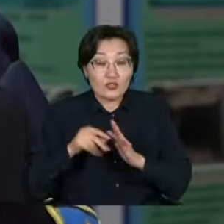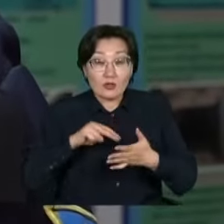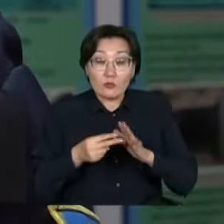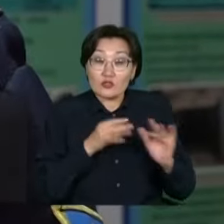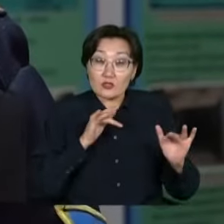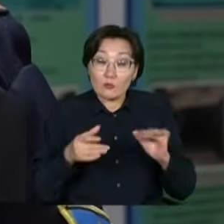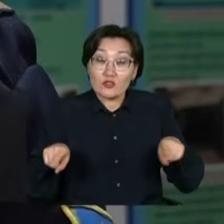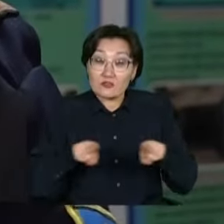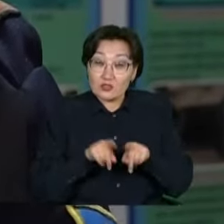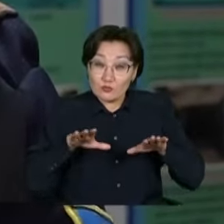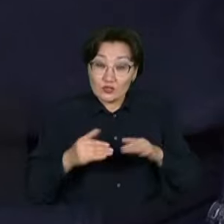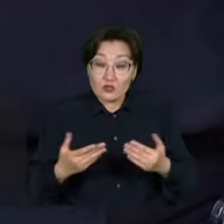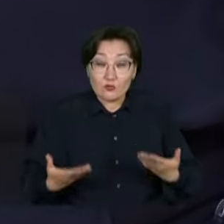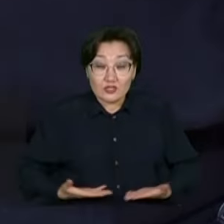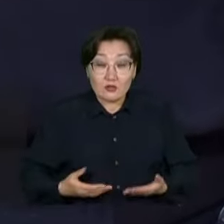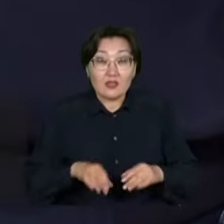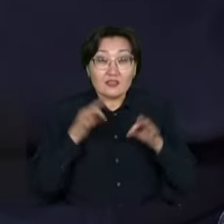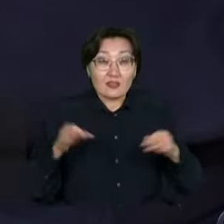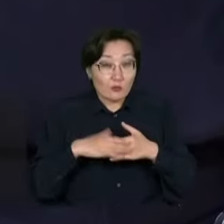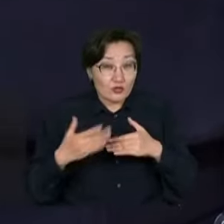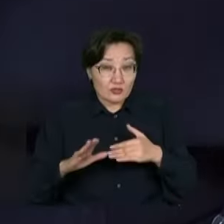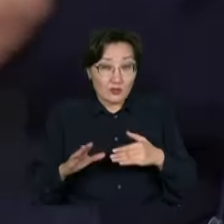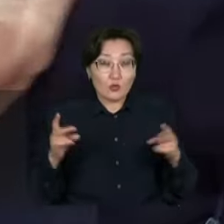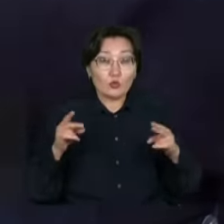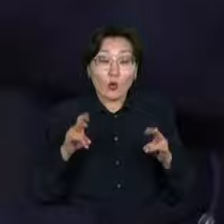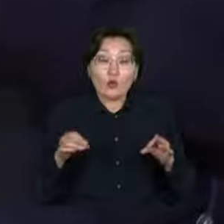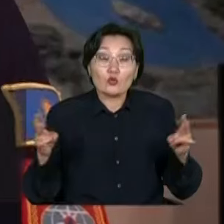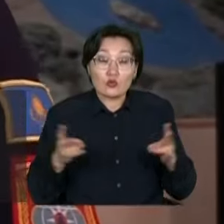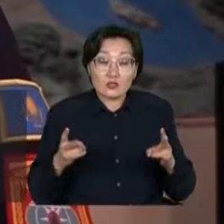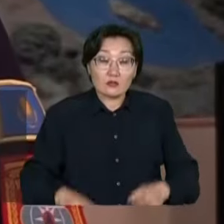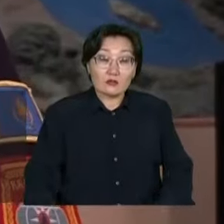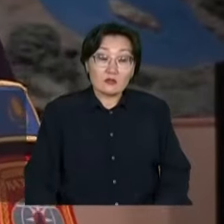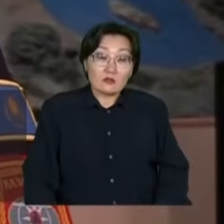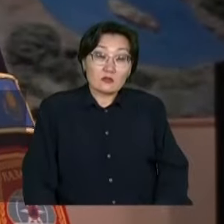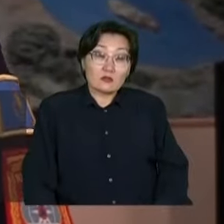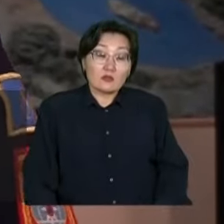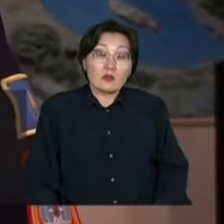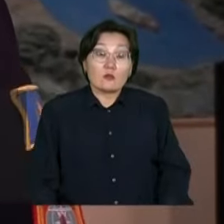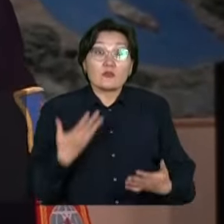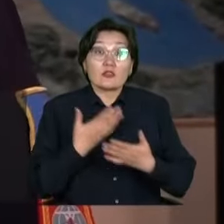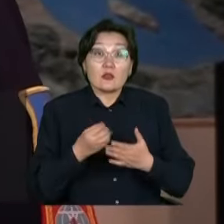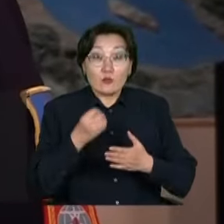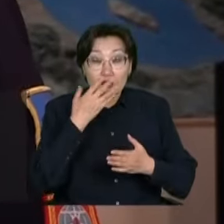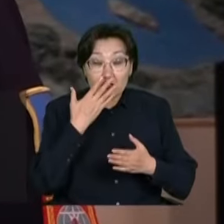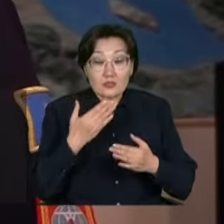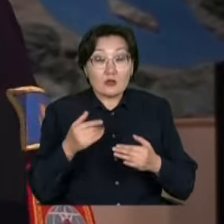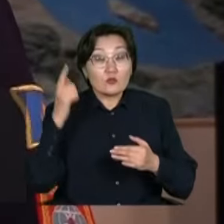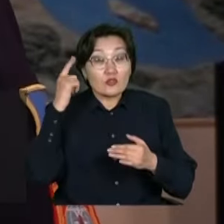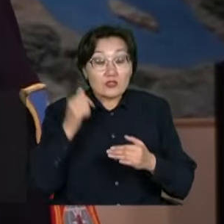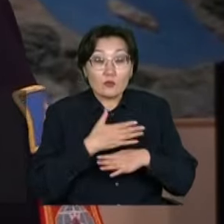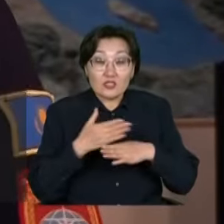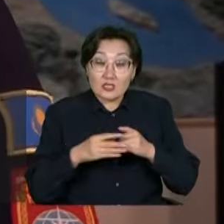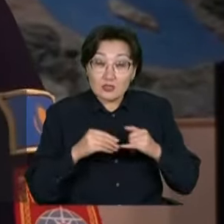действий в подобных случаях жителям никогда не поздно, но нужно. К примеру, в Японии, как известно,